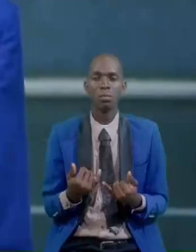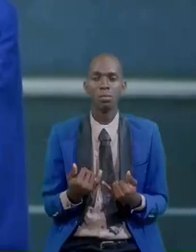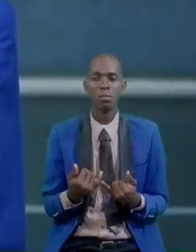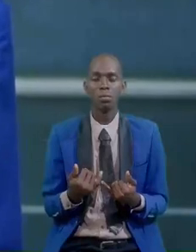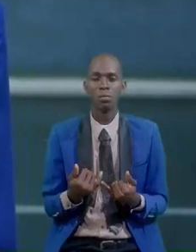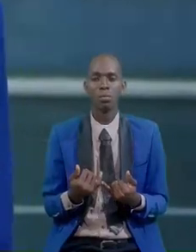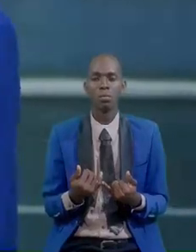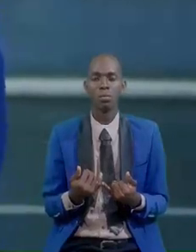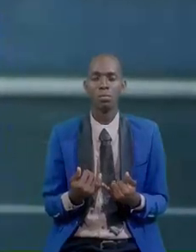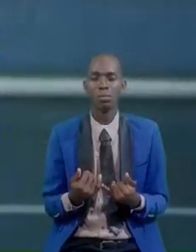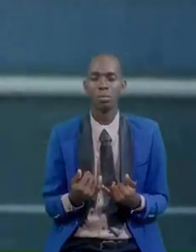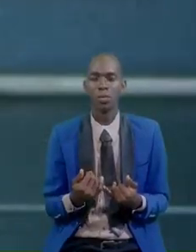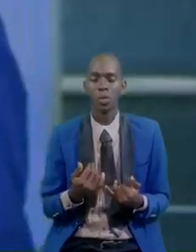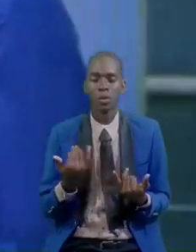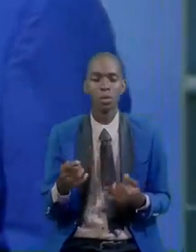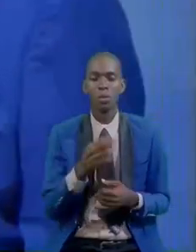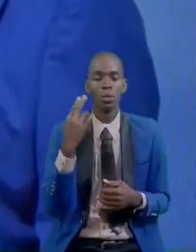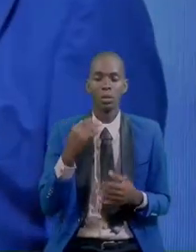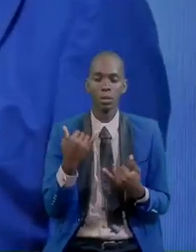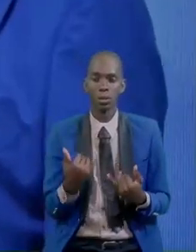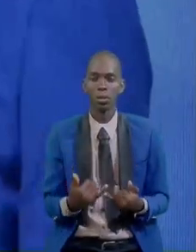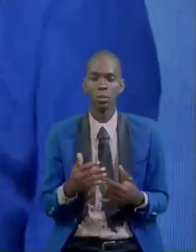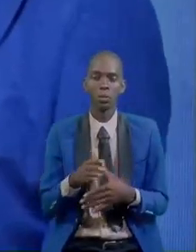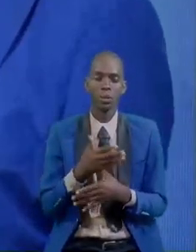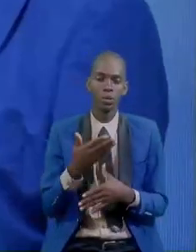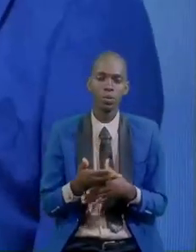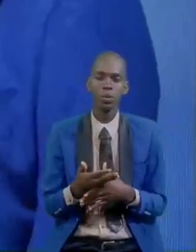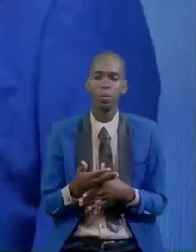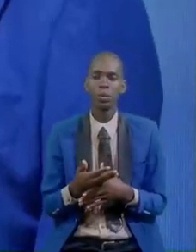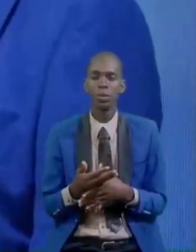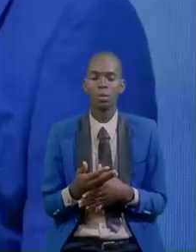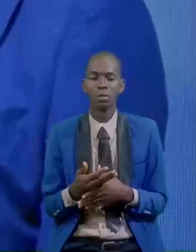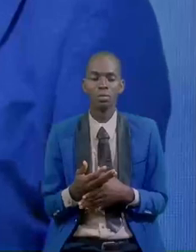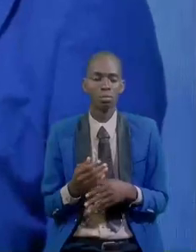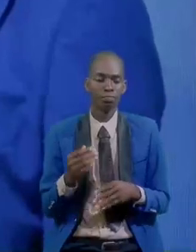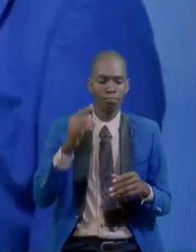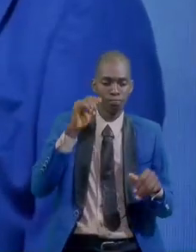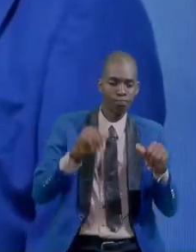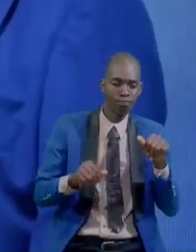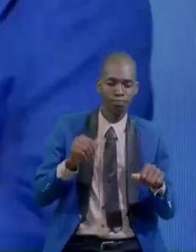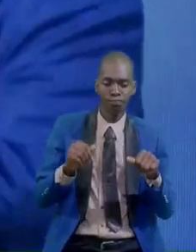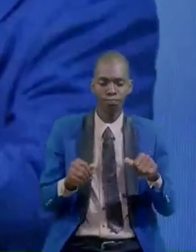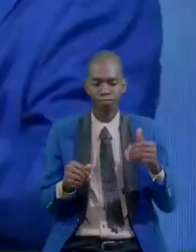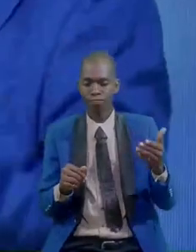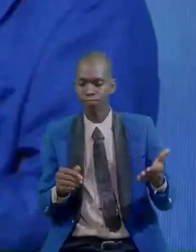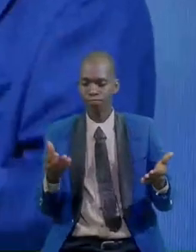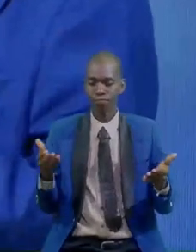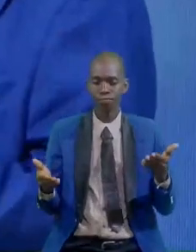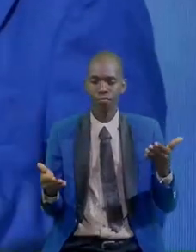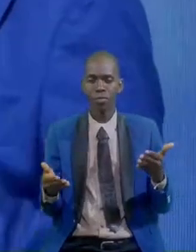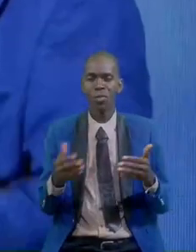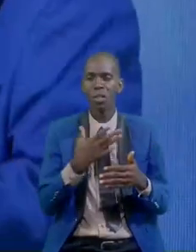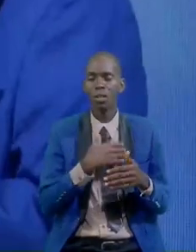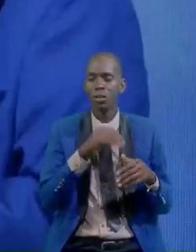leur condamnation. Ils sont restés longtemps en clochant, en vacillant. Et